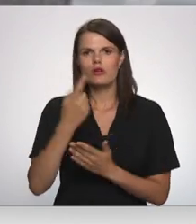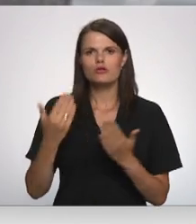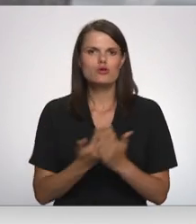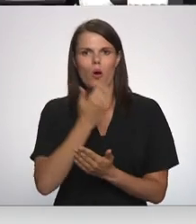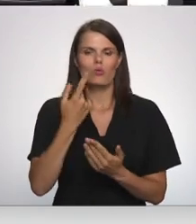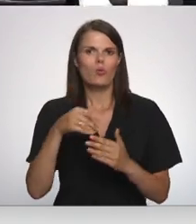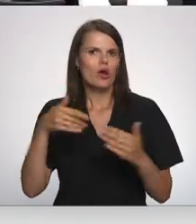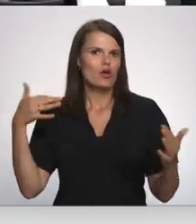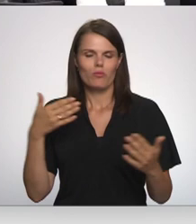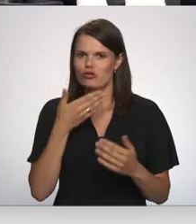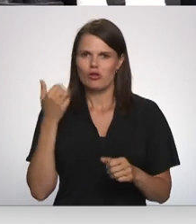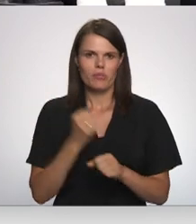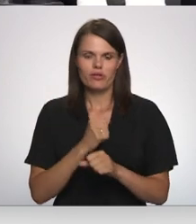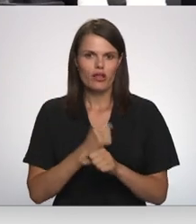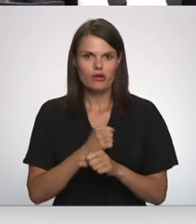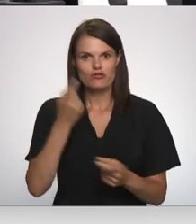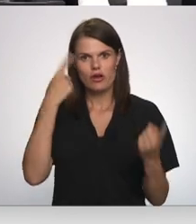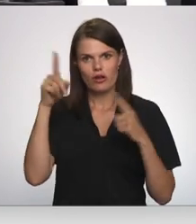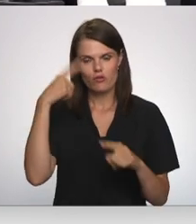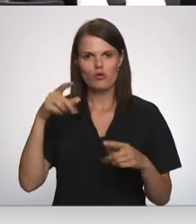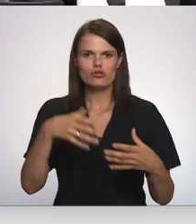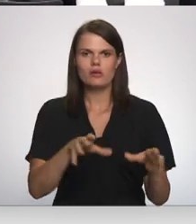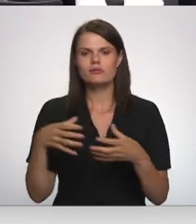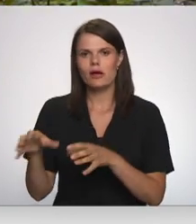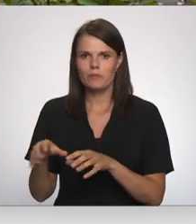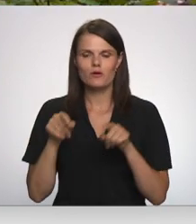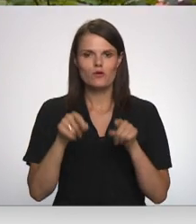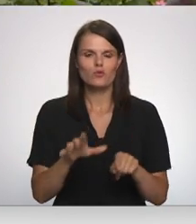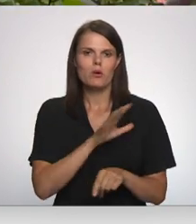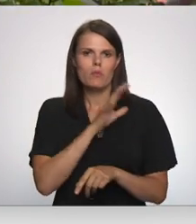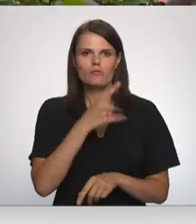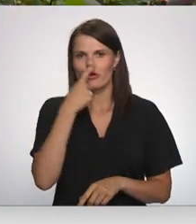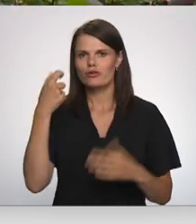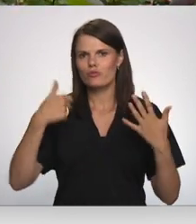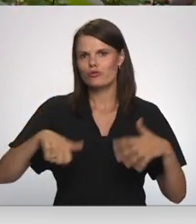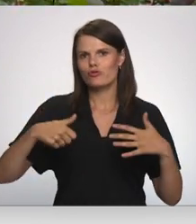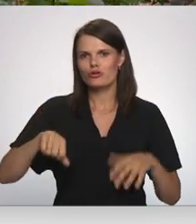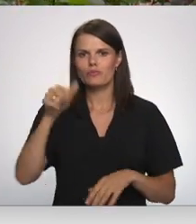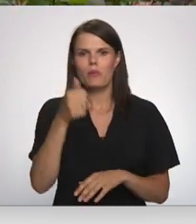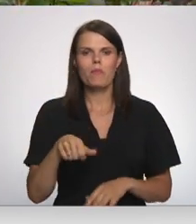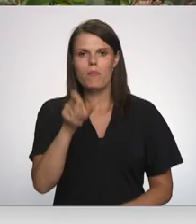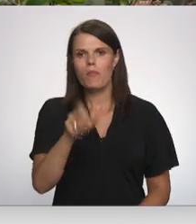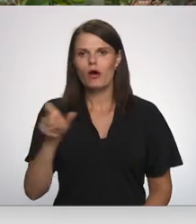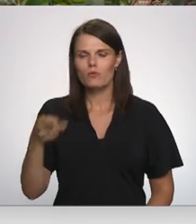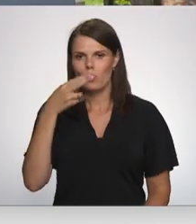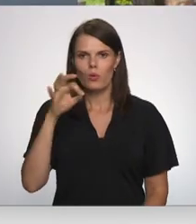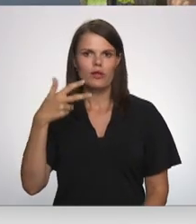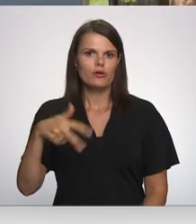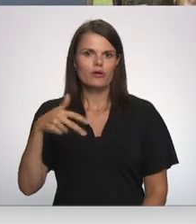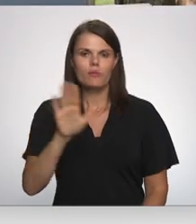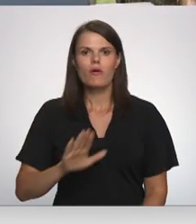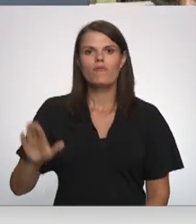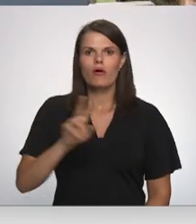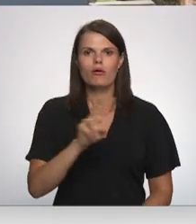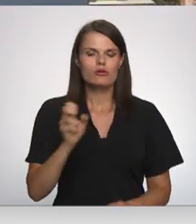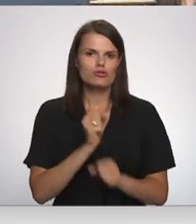nav darījuši. Radošajās darbnīcās rojā pabijuši vairāk nekā 160 mākslinieku no 30 valstīm, kas